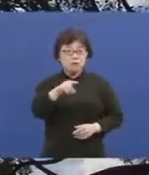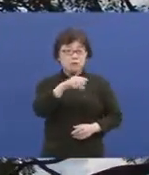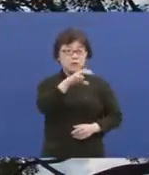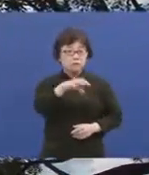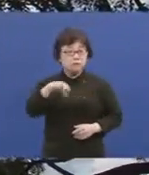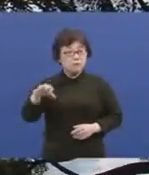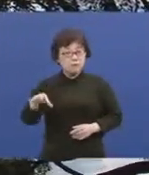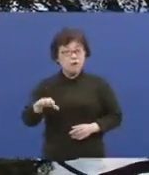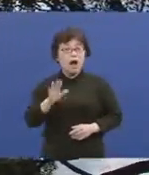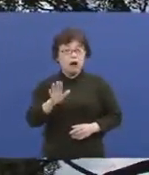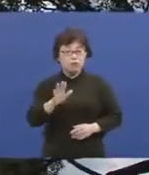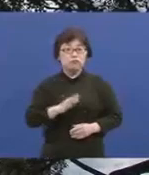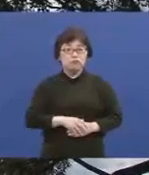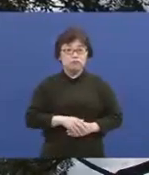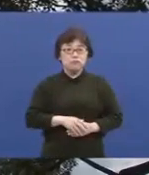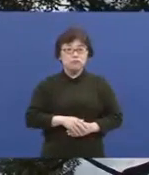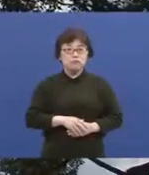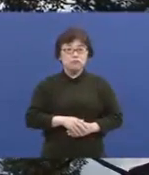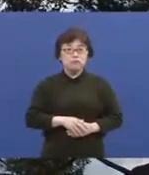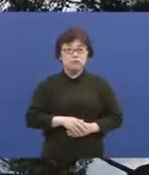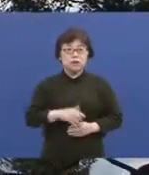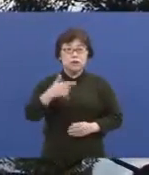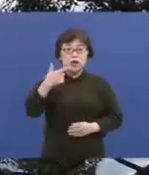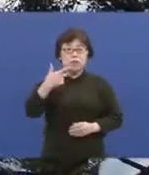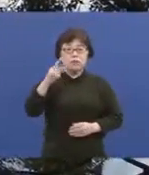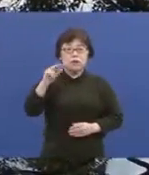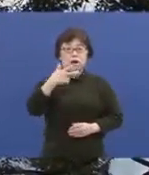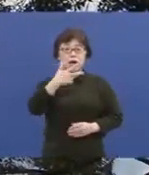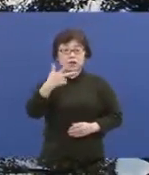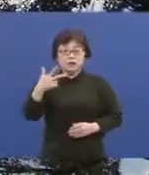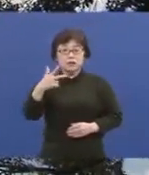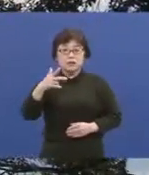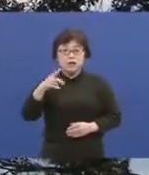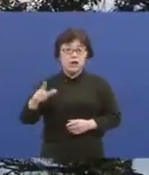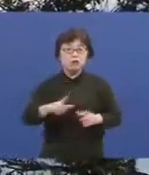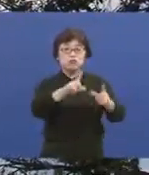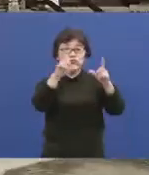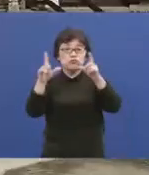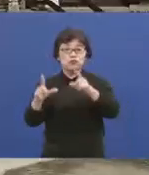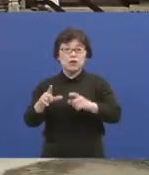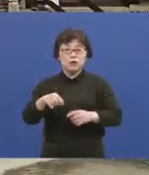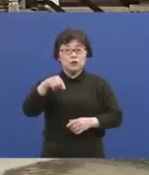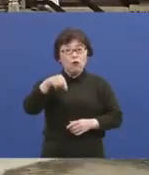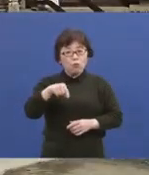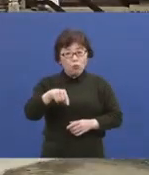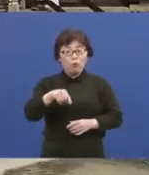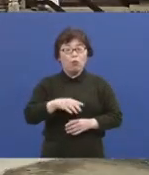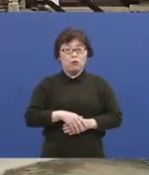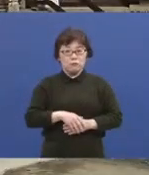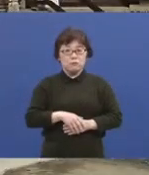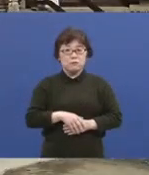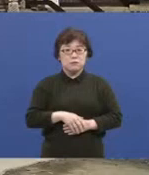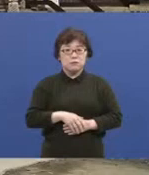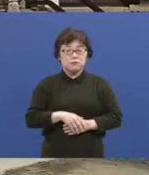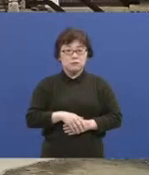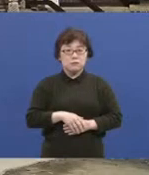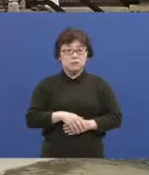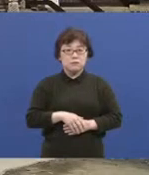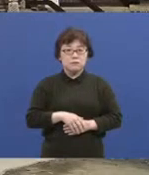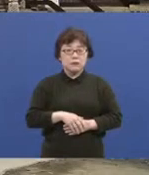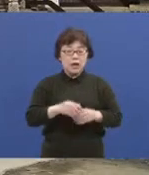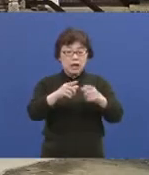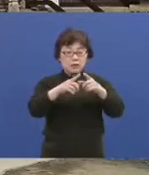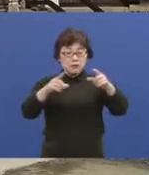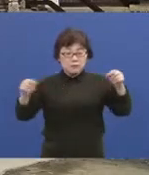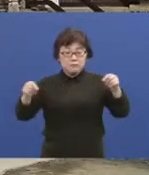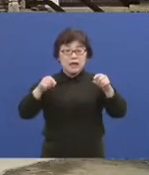ますけれども、服部の村地が住んでいたところはここなんだ、ここからいろいろとその指示